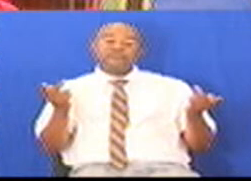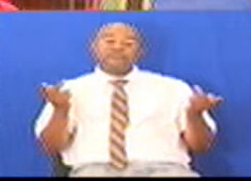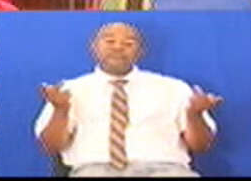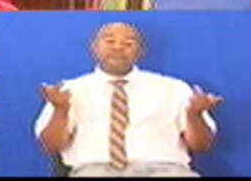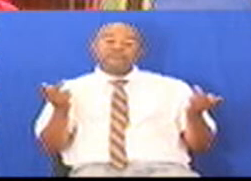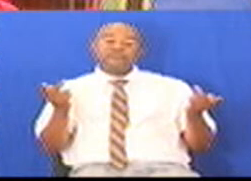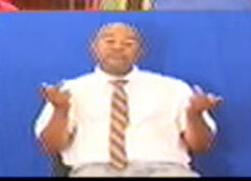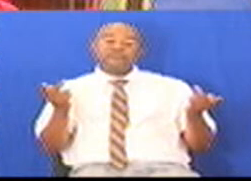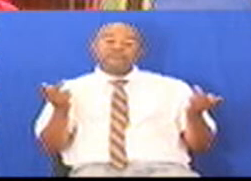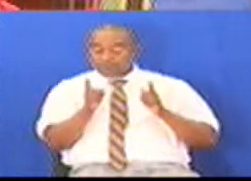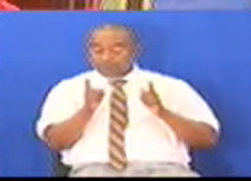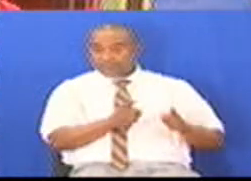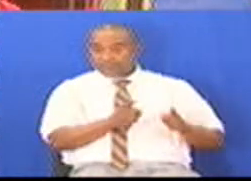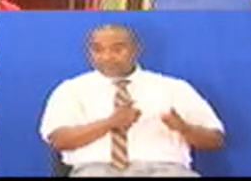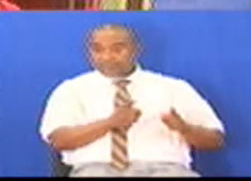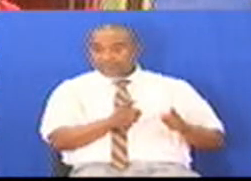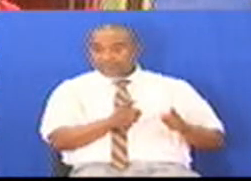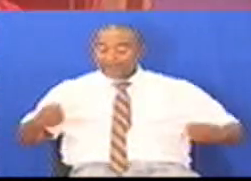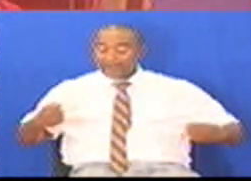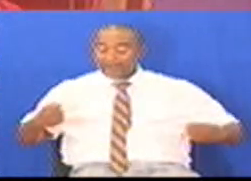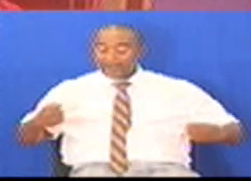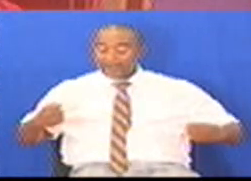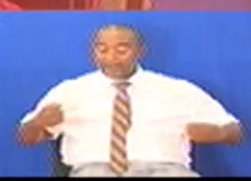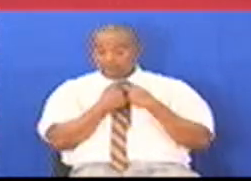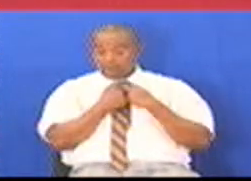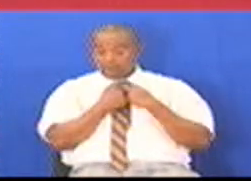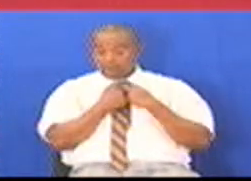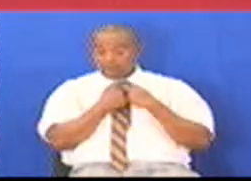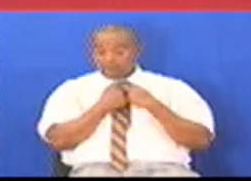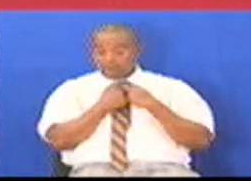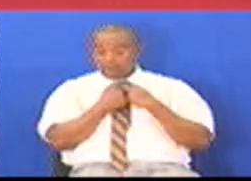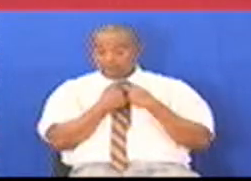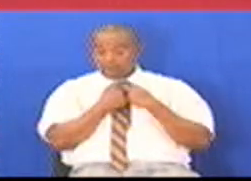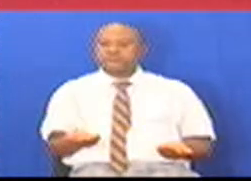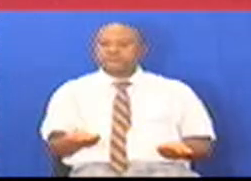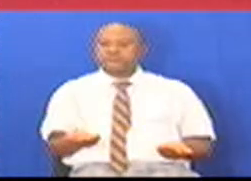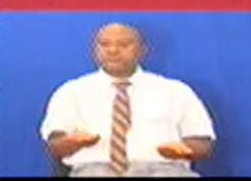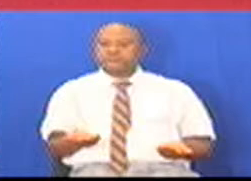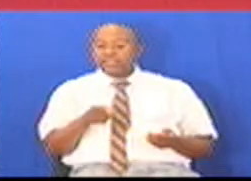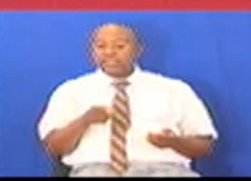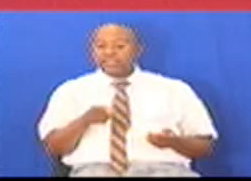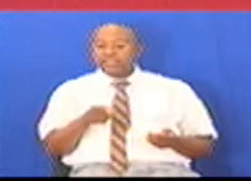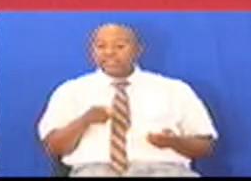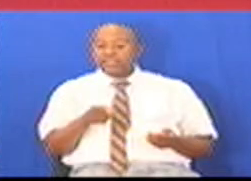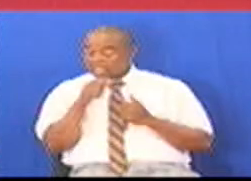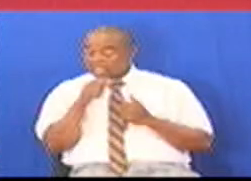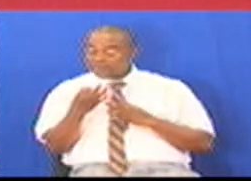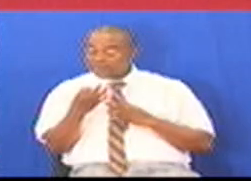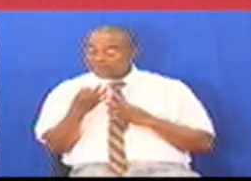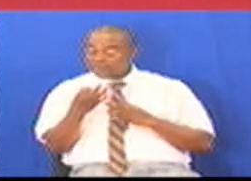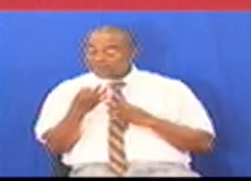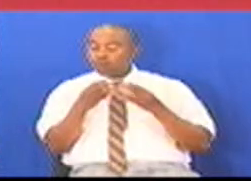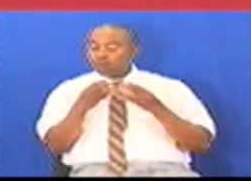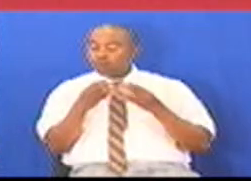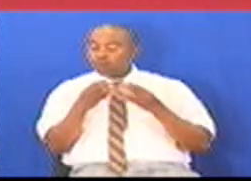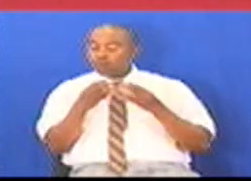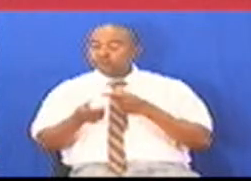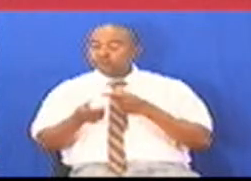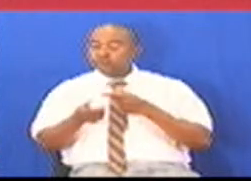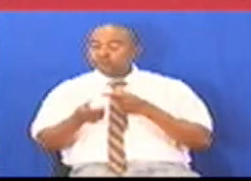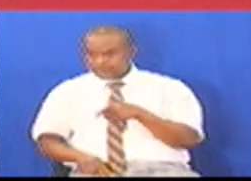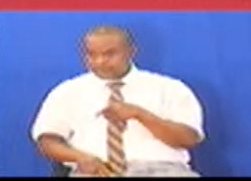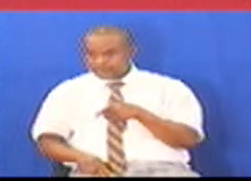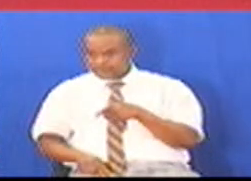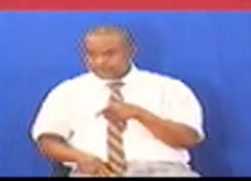sana majanga yanayolikabili taifa kwa sasa na namna majanga hayo yalivyoathiri uchumi kwa ujumla na hususan makisio upangaji